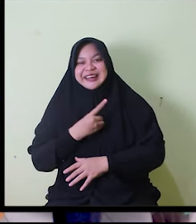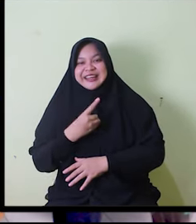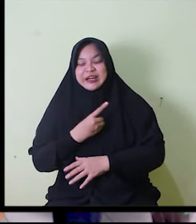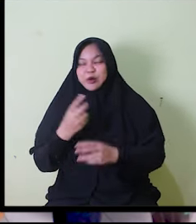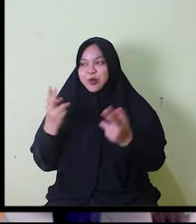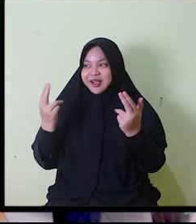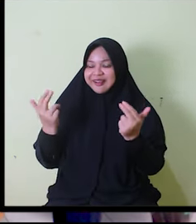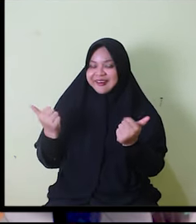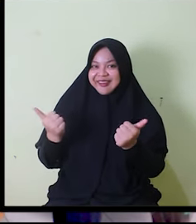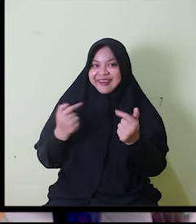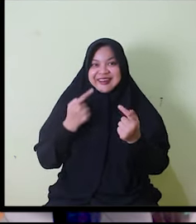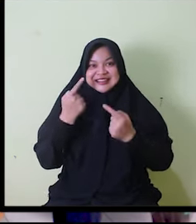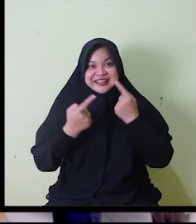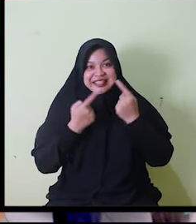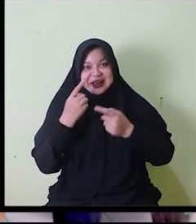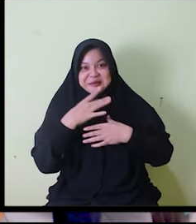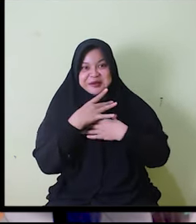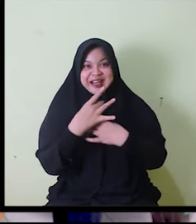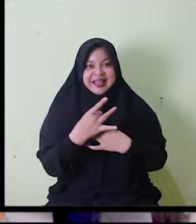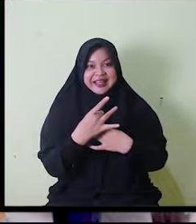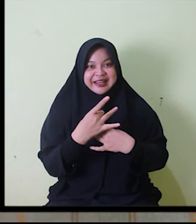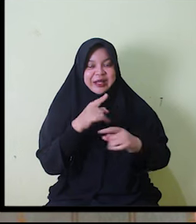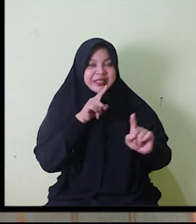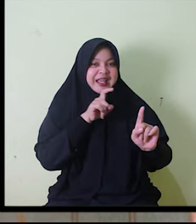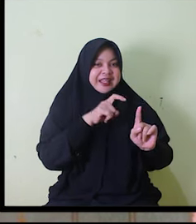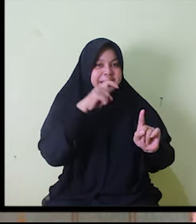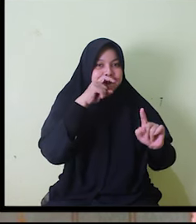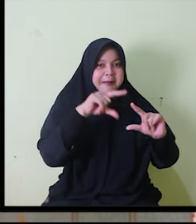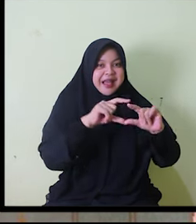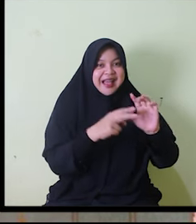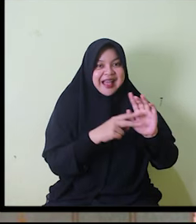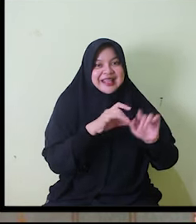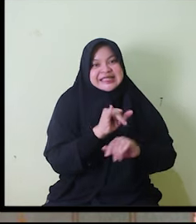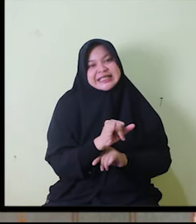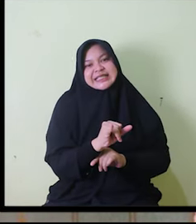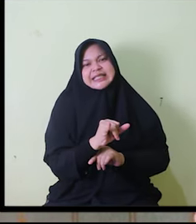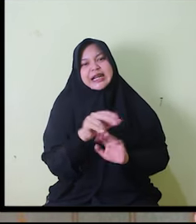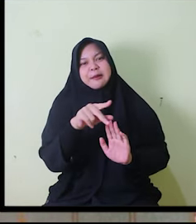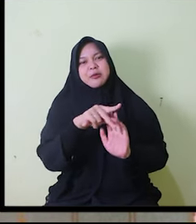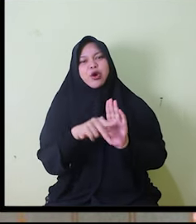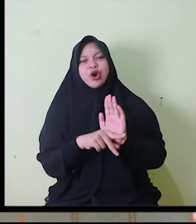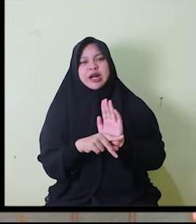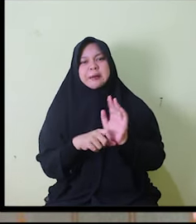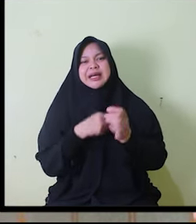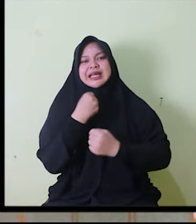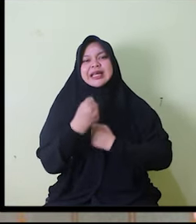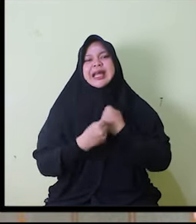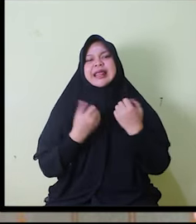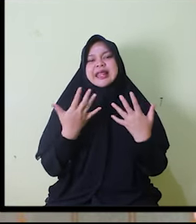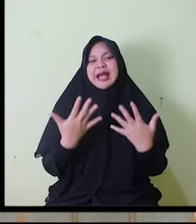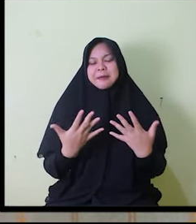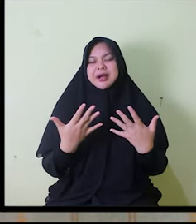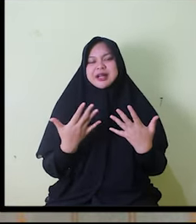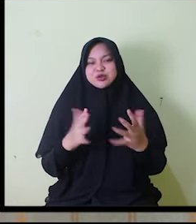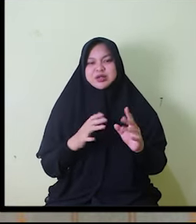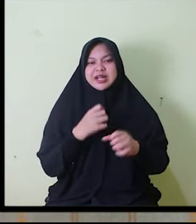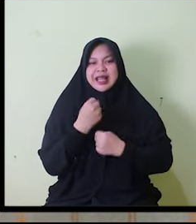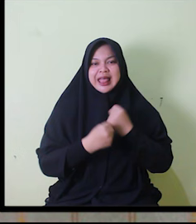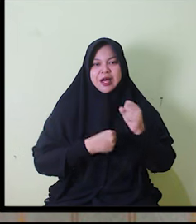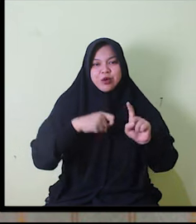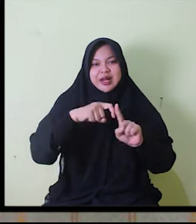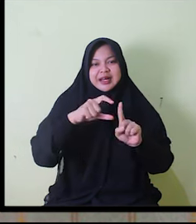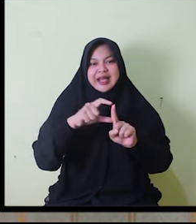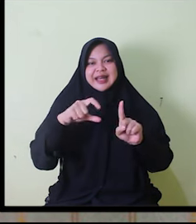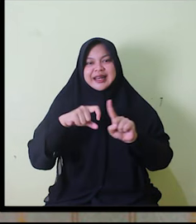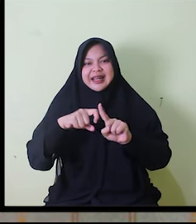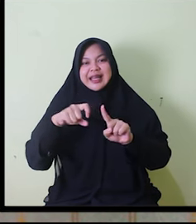ceritanya menarik nih saya kembali ke Mas Andi nih Mas Andi eh program atau kegiatan apa saja yang sudah dilakukan oleh KDK cur grrinting dan